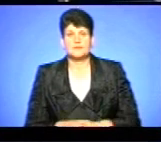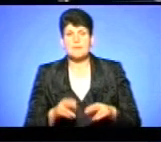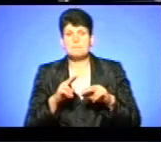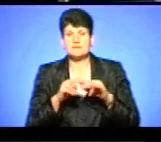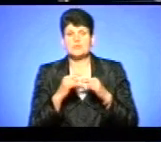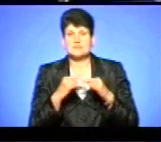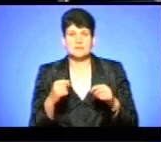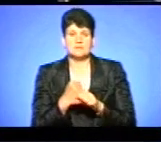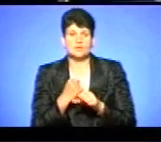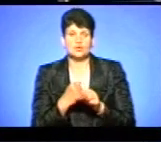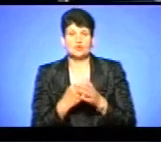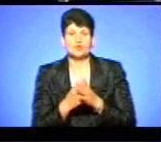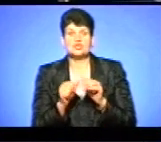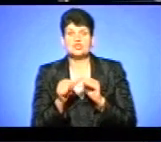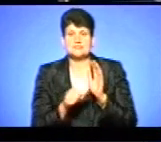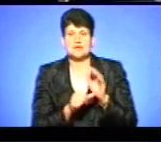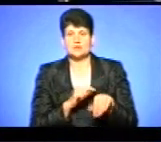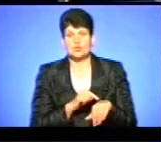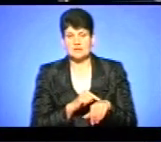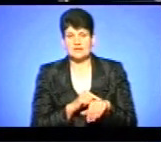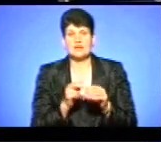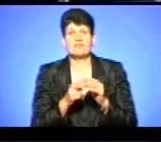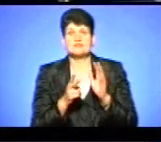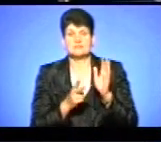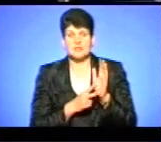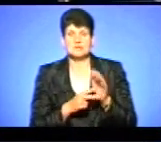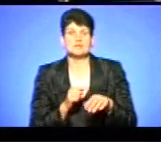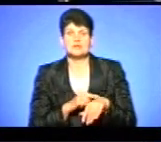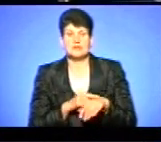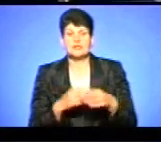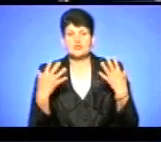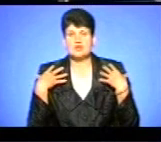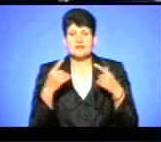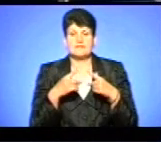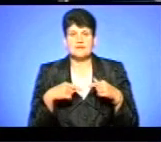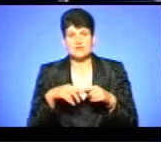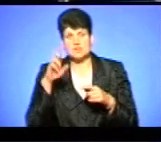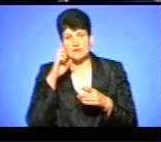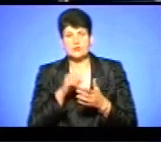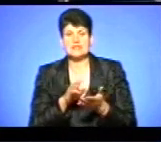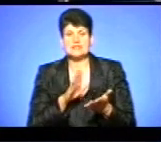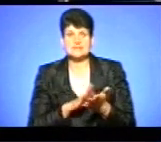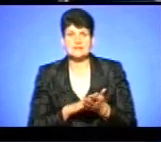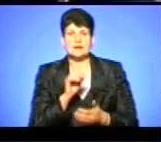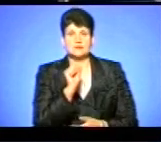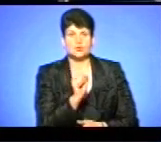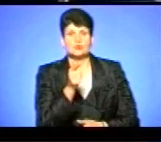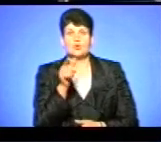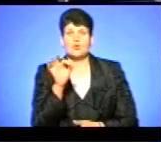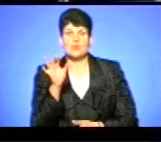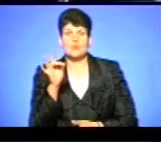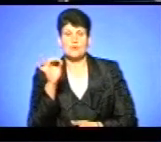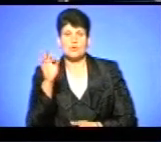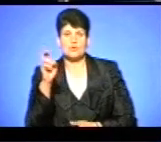Паспортний стіл працює до 16-ї години, а о 17-й начальник відділу державної реєстрації Антон Горохівський нам повідомив, що